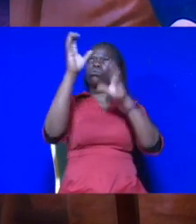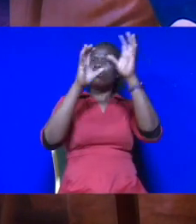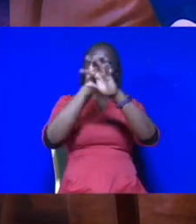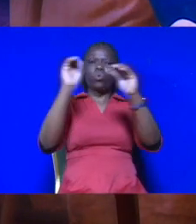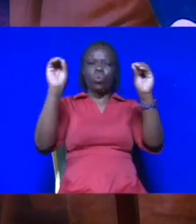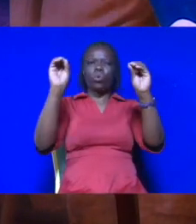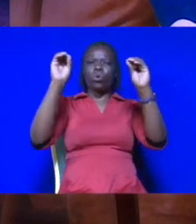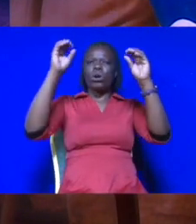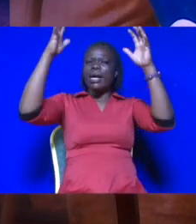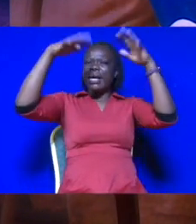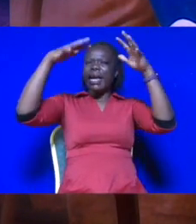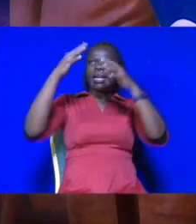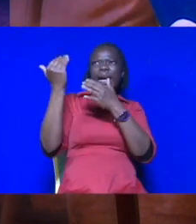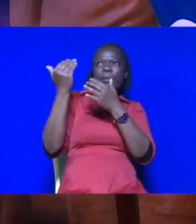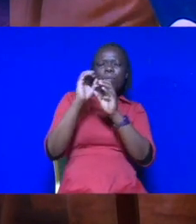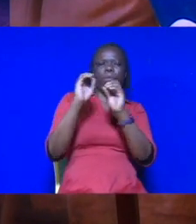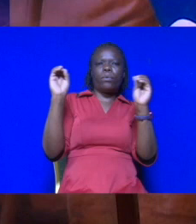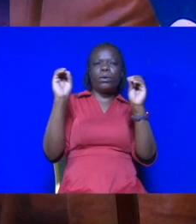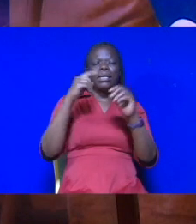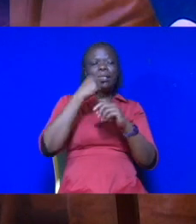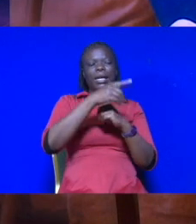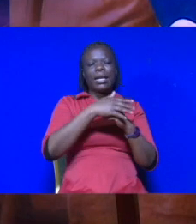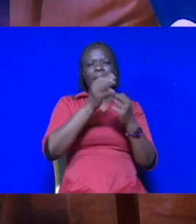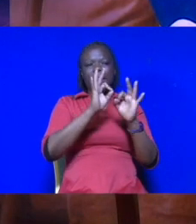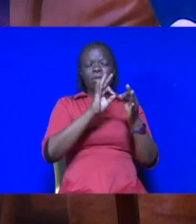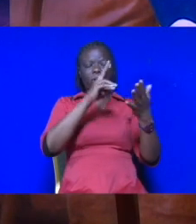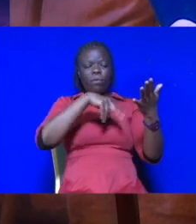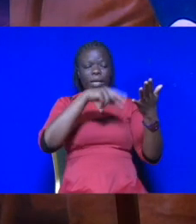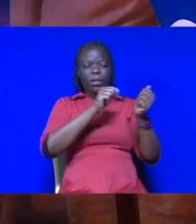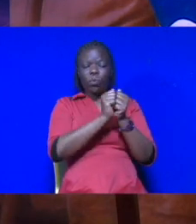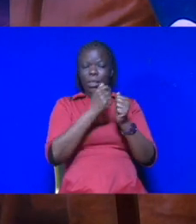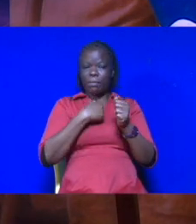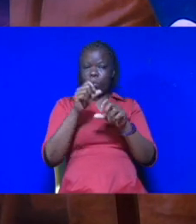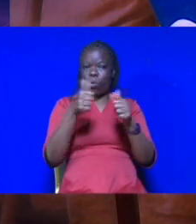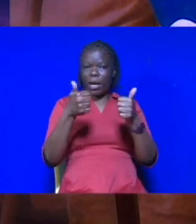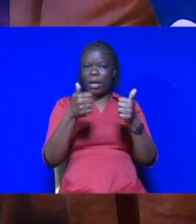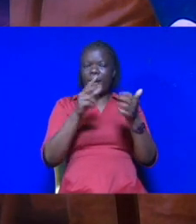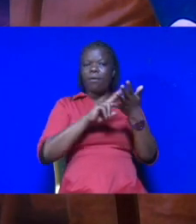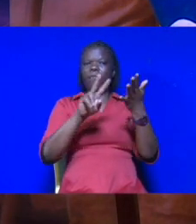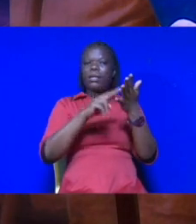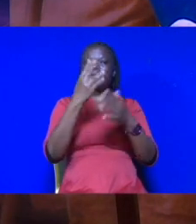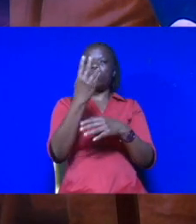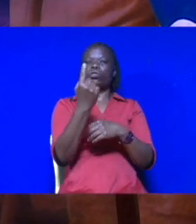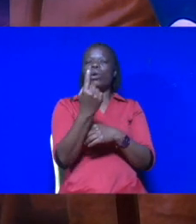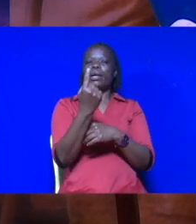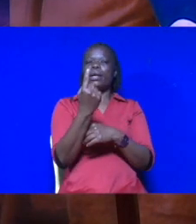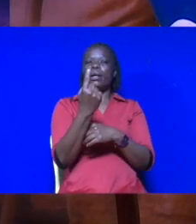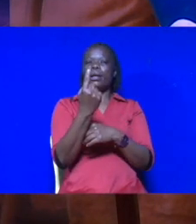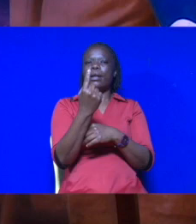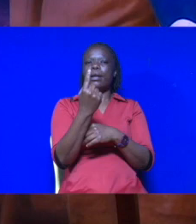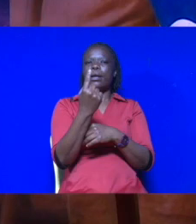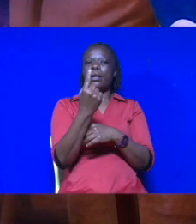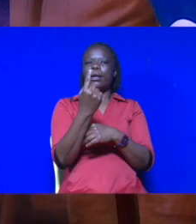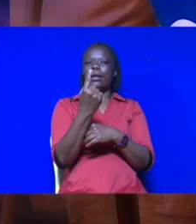mvua. Anamwambia kwamba kama umesoma na mimi vizuri hili fungu la 41, Wafalme wa kwanza 18